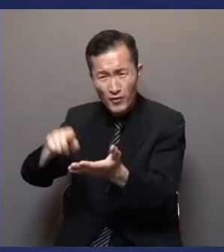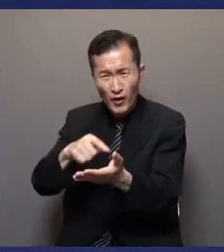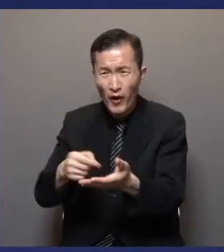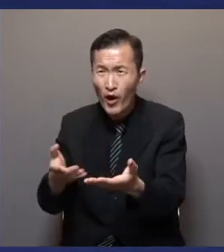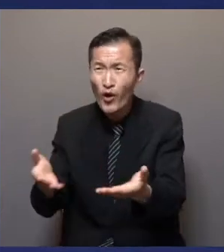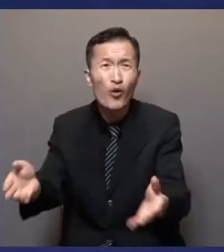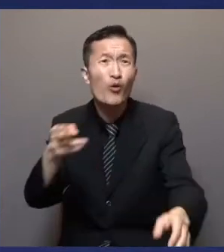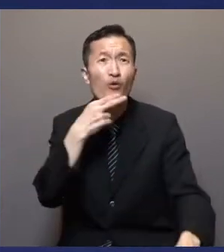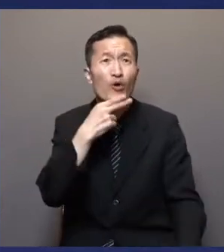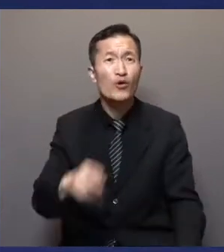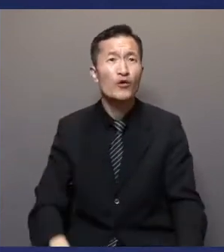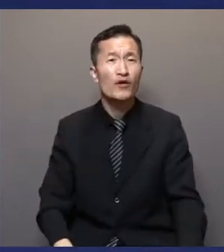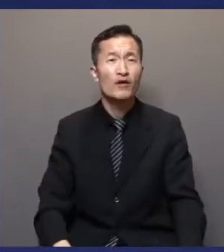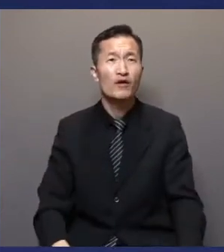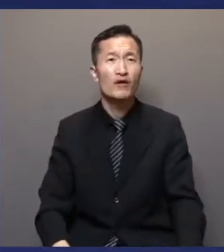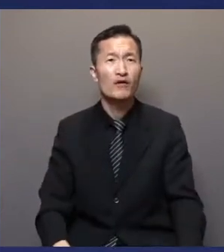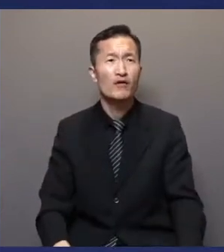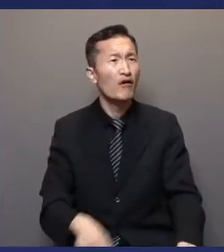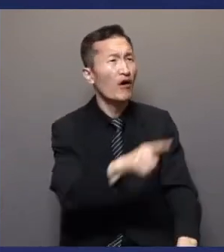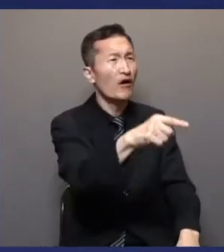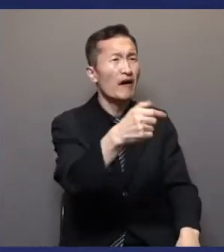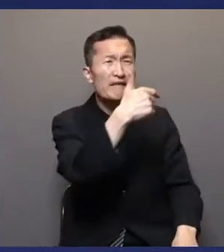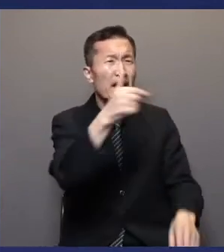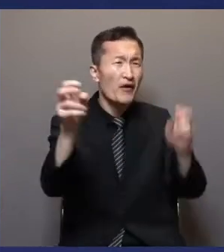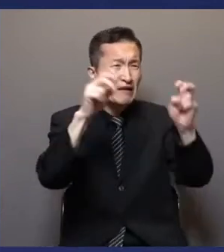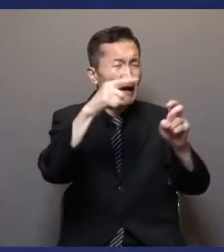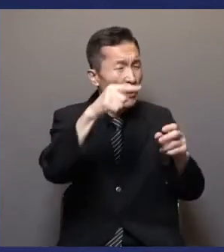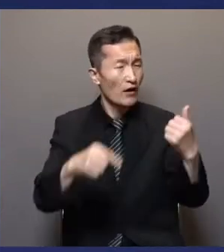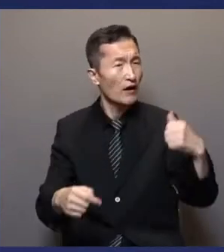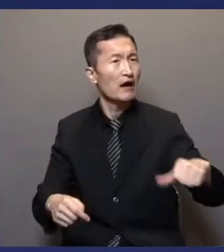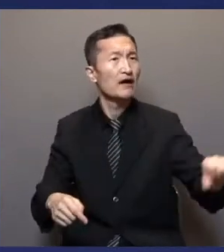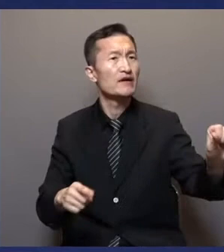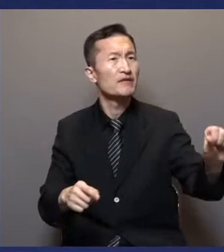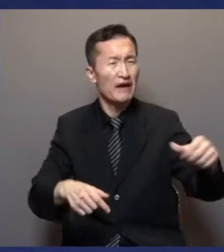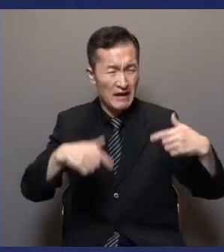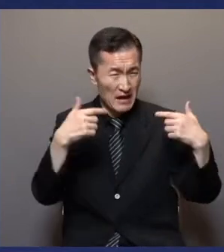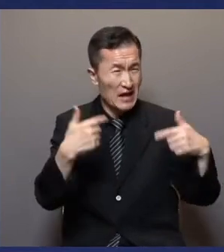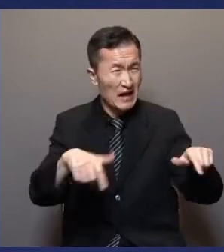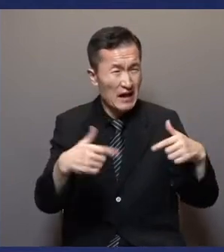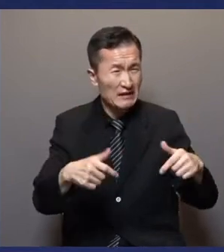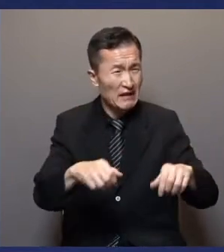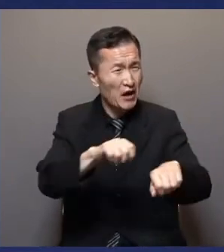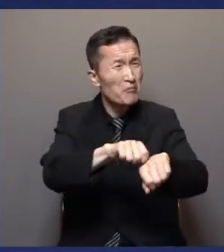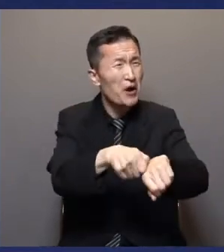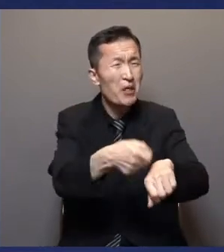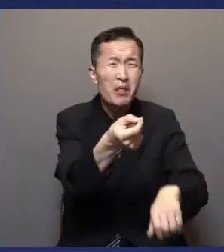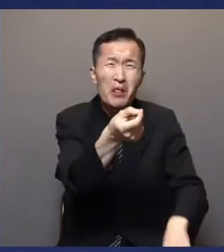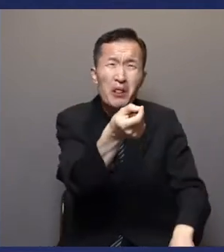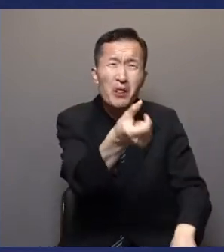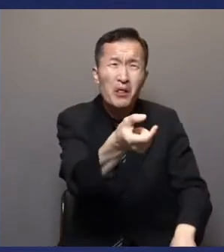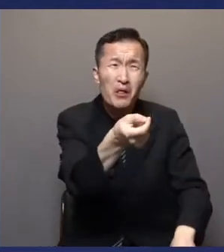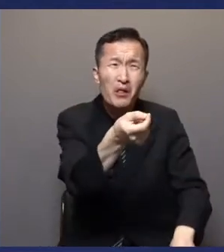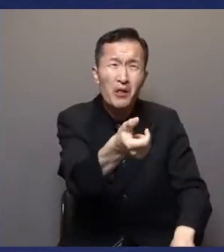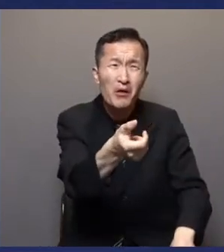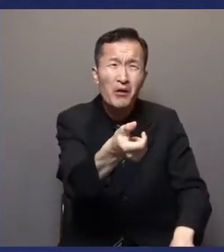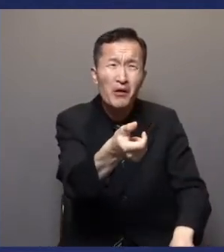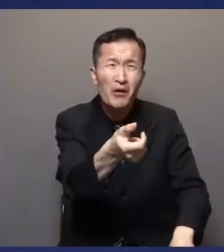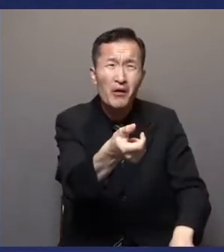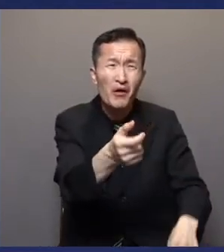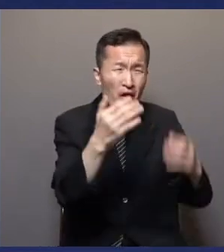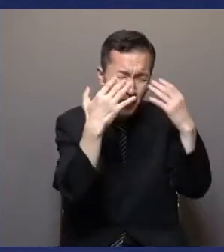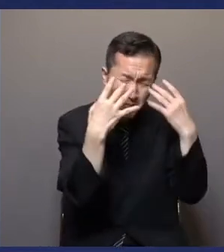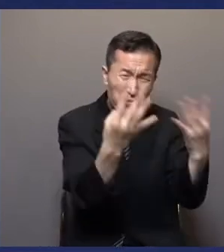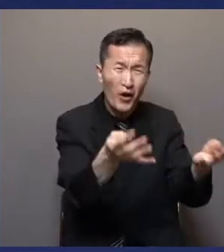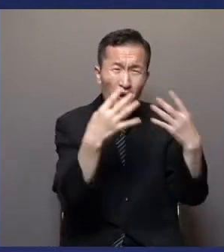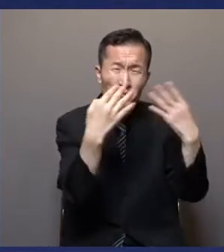있는데 왜 재벌의 아들은 매번 그렇게 솜방망이 처벌을 당하고 왜 매번 그렇게